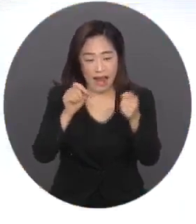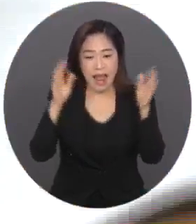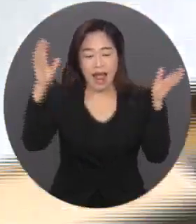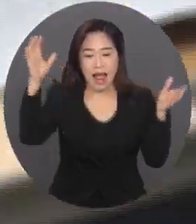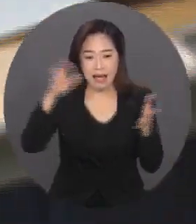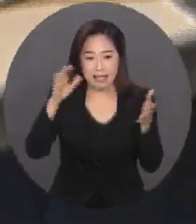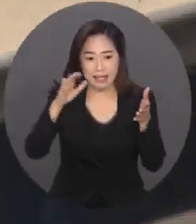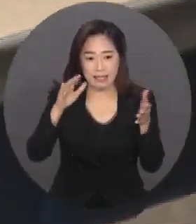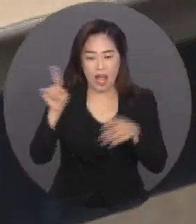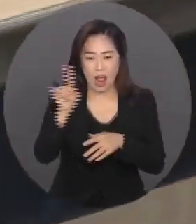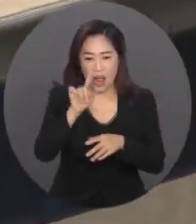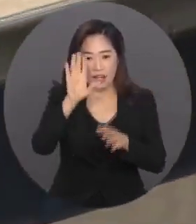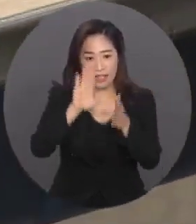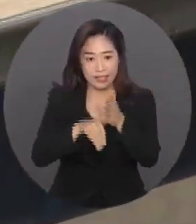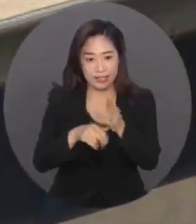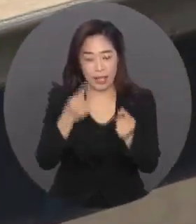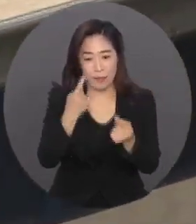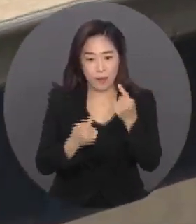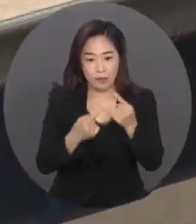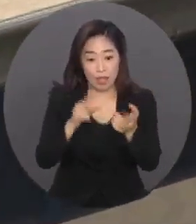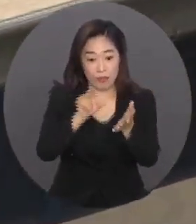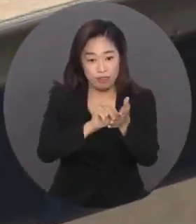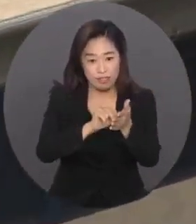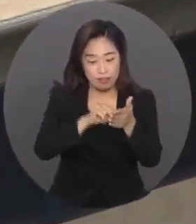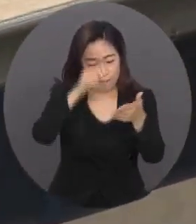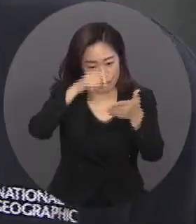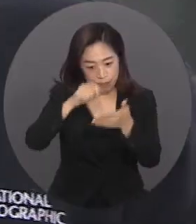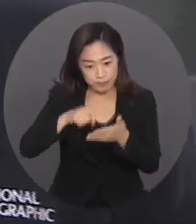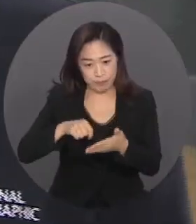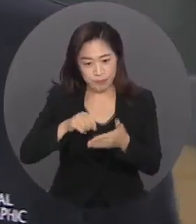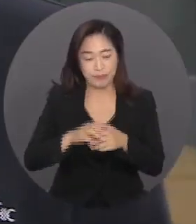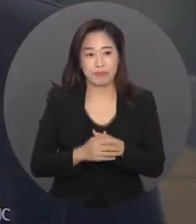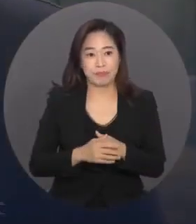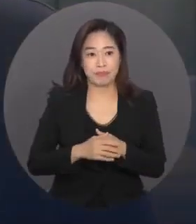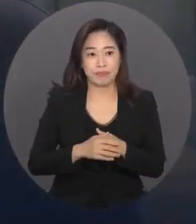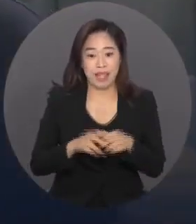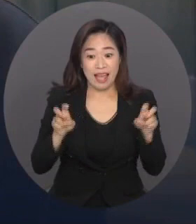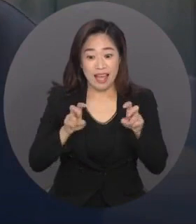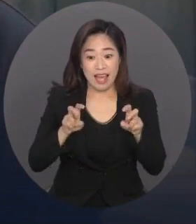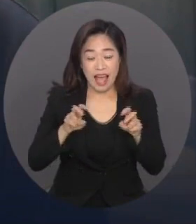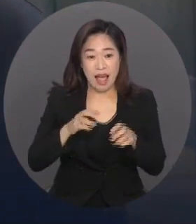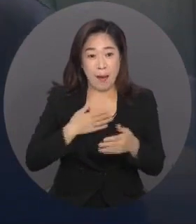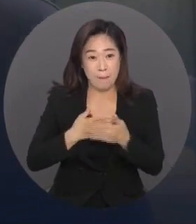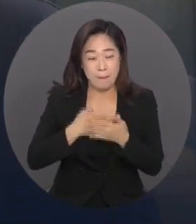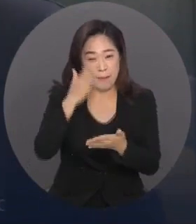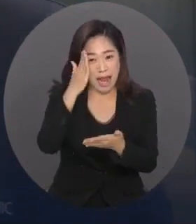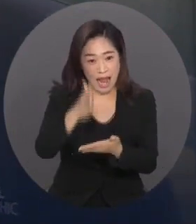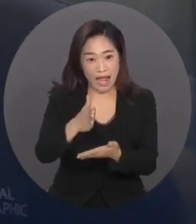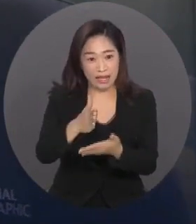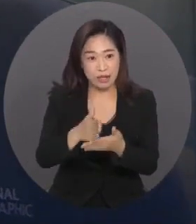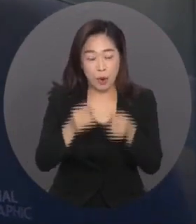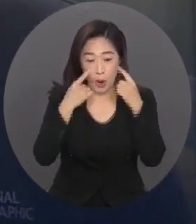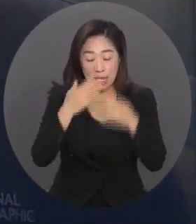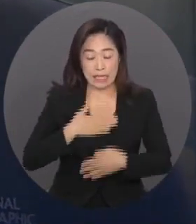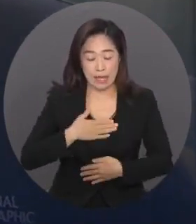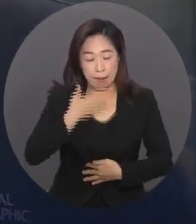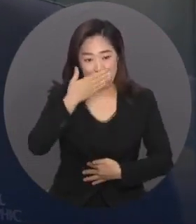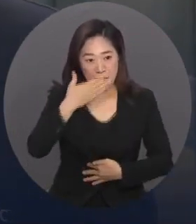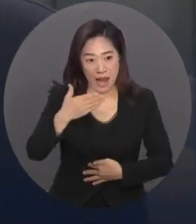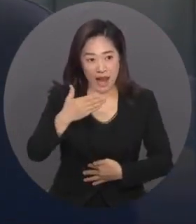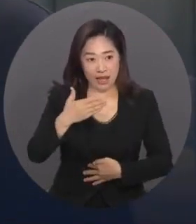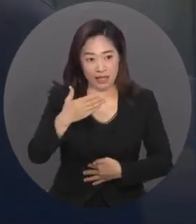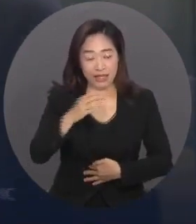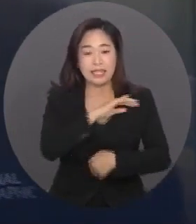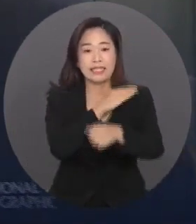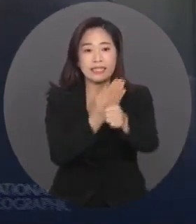그 어느 때보다 진지한 마음으로 문제를 풀어갑니다 떨지 말고 못해도 되니까 확실히 내가 할 수 있는 최대한